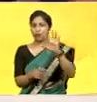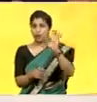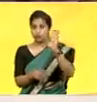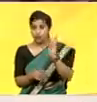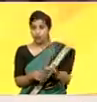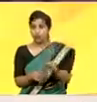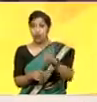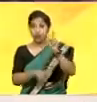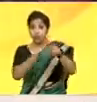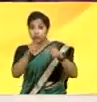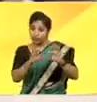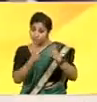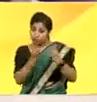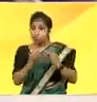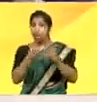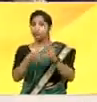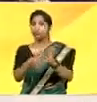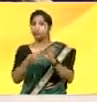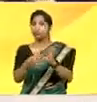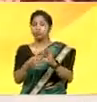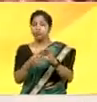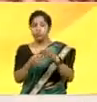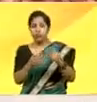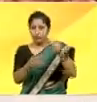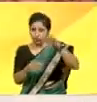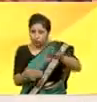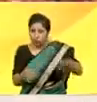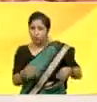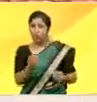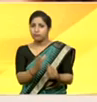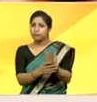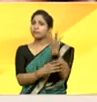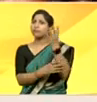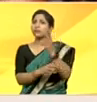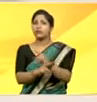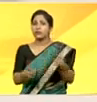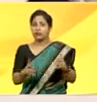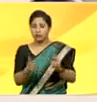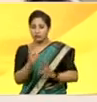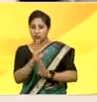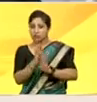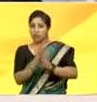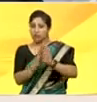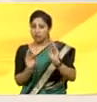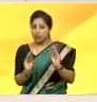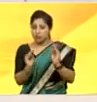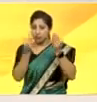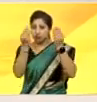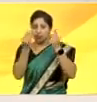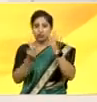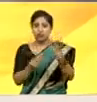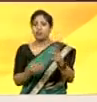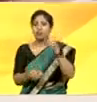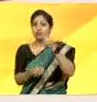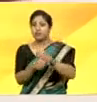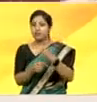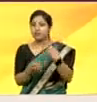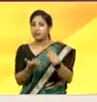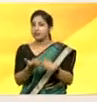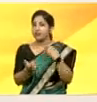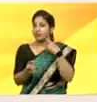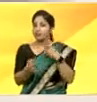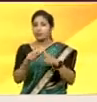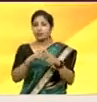परिवार जुड़े हुए हैं। अराकू कॉफी को नई ऊंचाई देने में गिरिजन कोऑपरेटिव